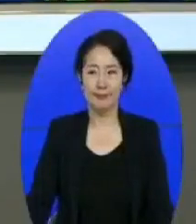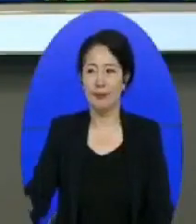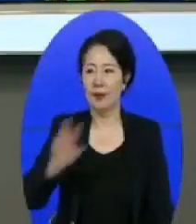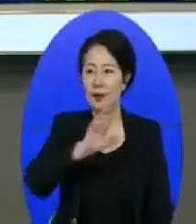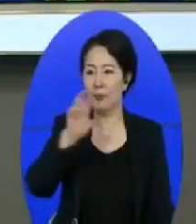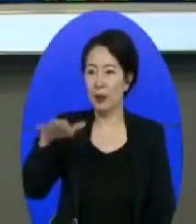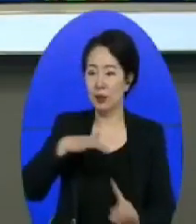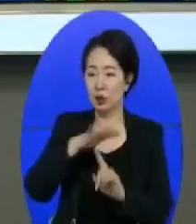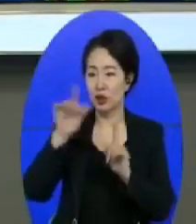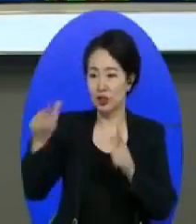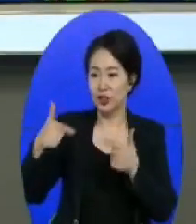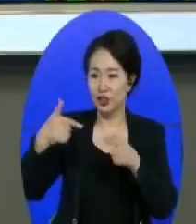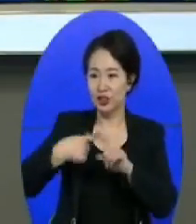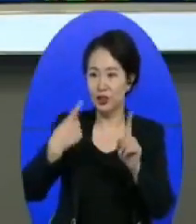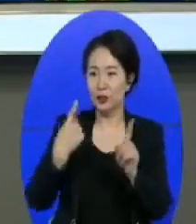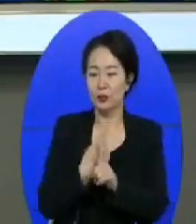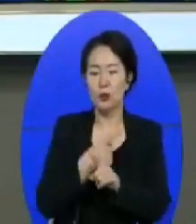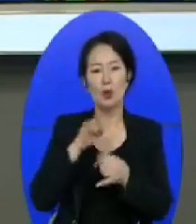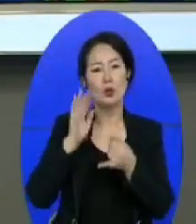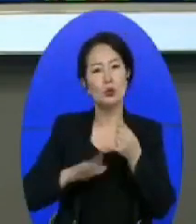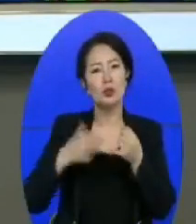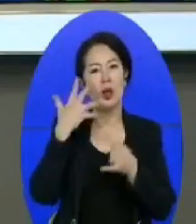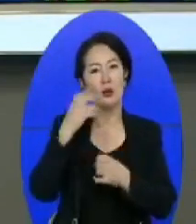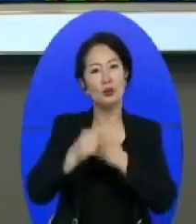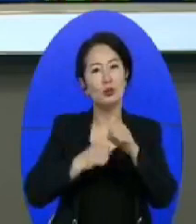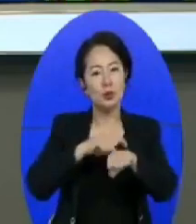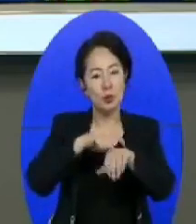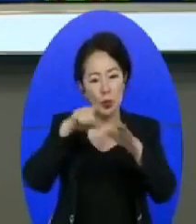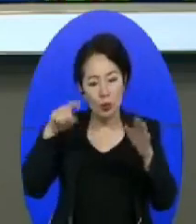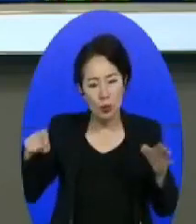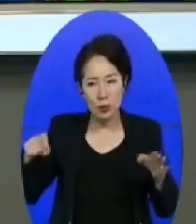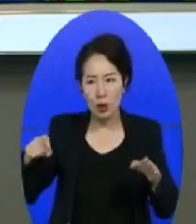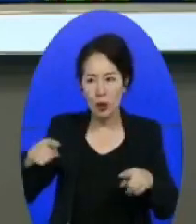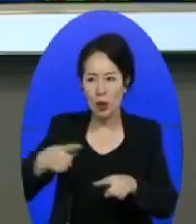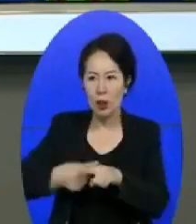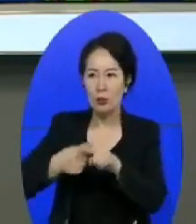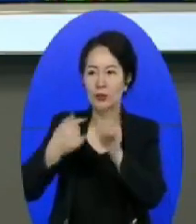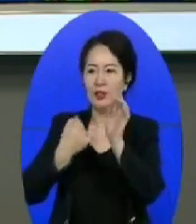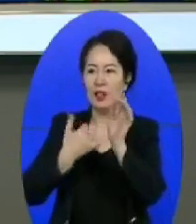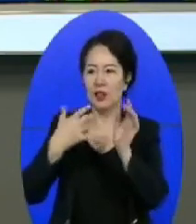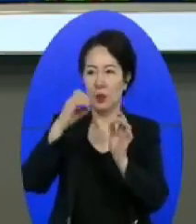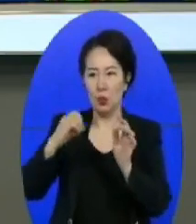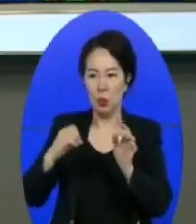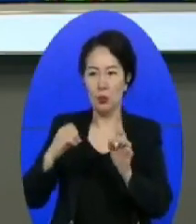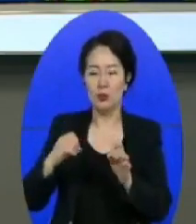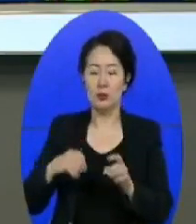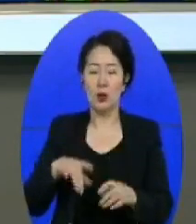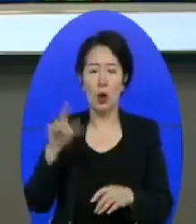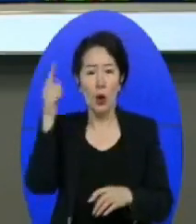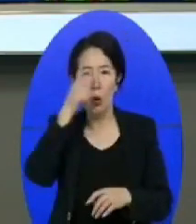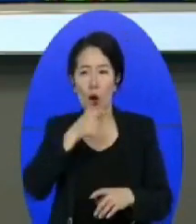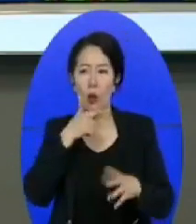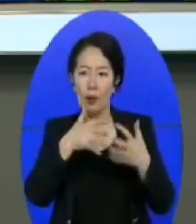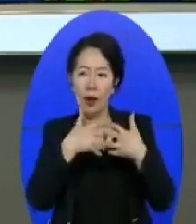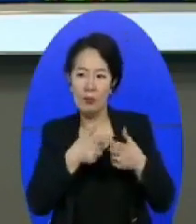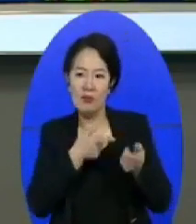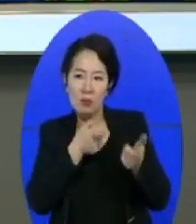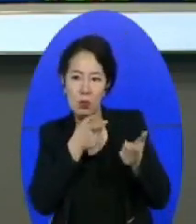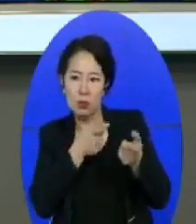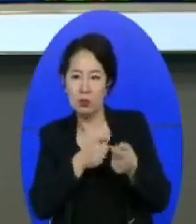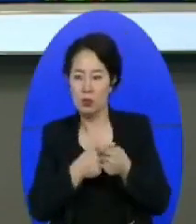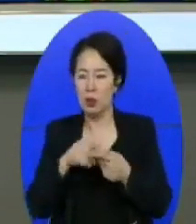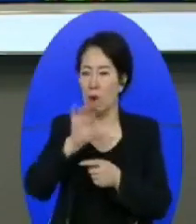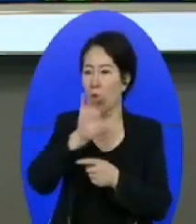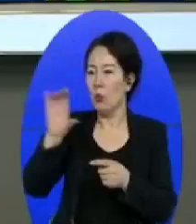Байгаль орчны эсрэг гэмт хэрэг сүүлийн 5 жилийн хугацаанд 65% өссөн байна. Ховор хаан амтан, Хуйлбас арагнах, Уул уурхайн компаниуд байгаль орчныг сүйтгэж